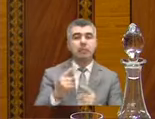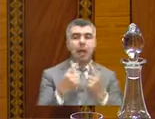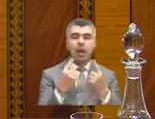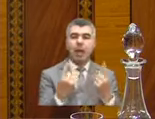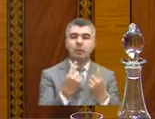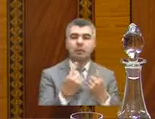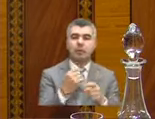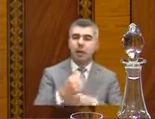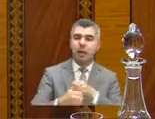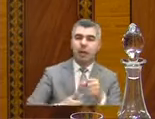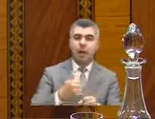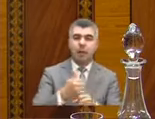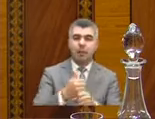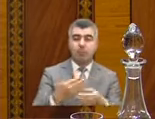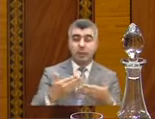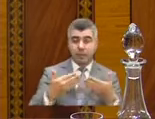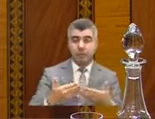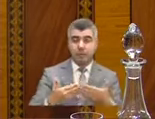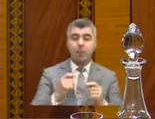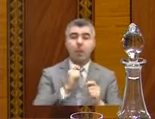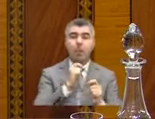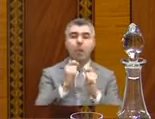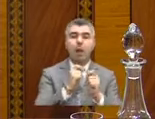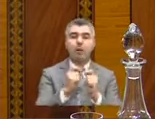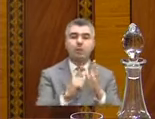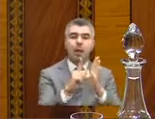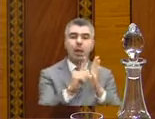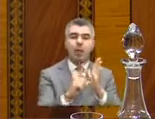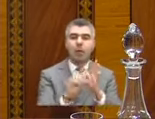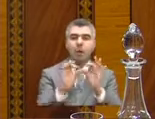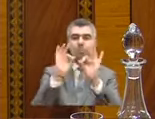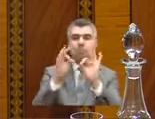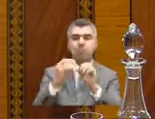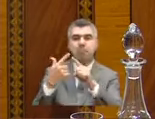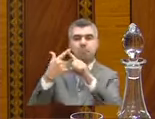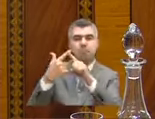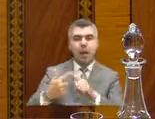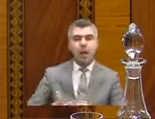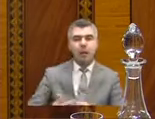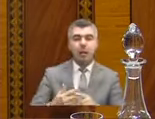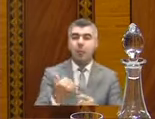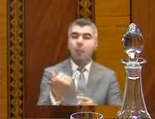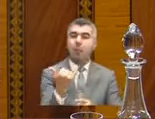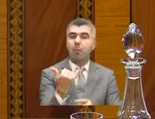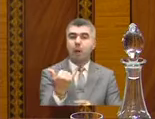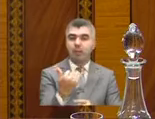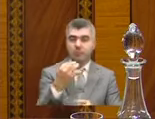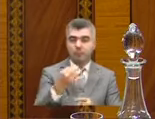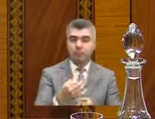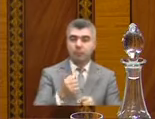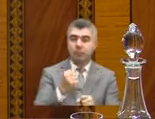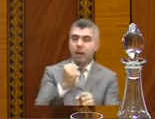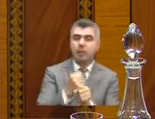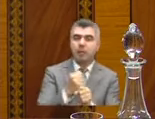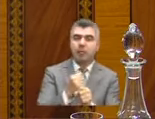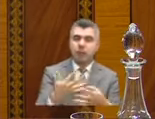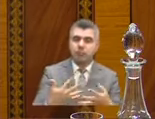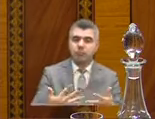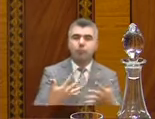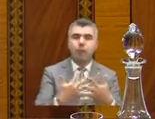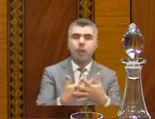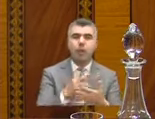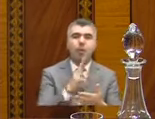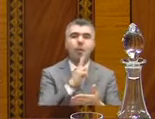السنين، تشكل مناقشة مشاريع قوانين المالية محطات أساسية للعمل المشترك بين